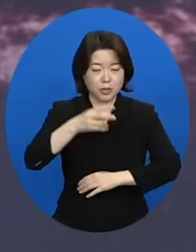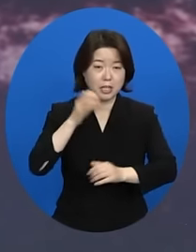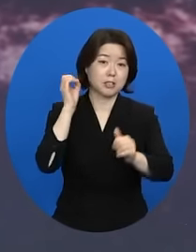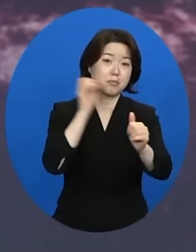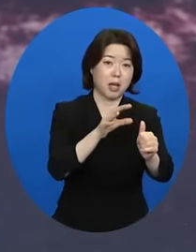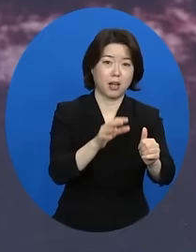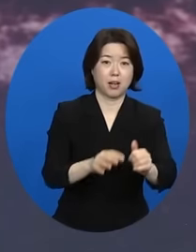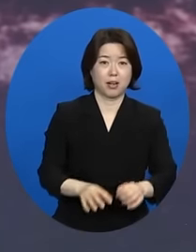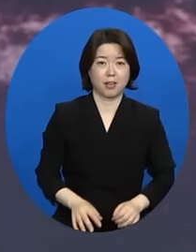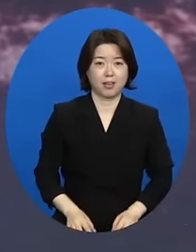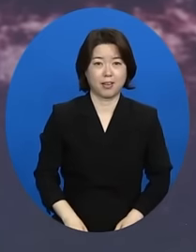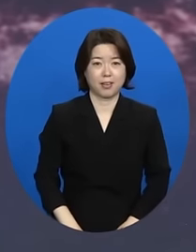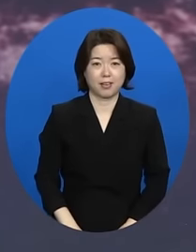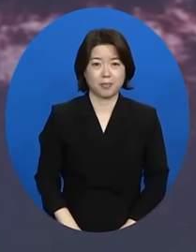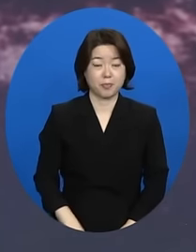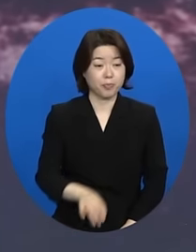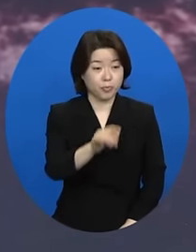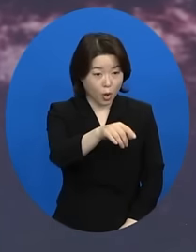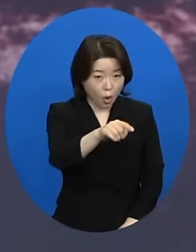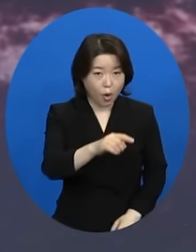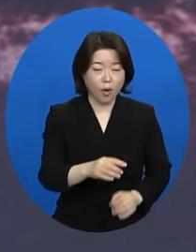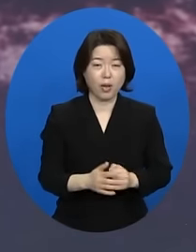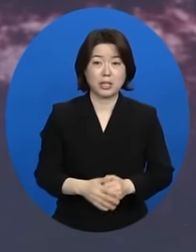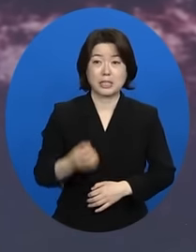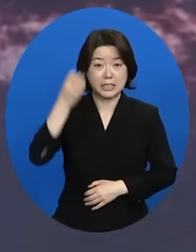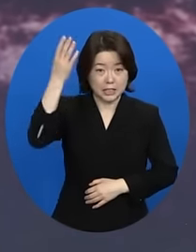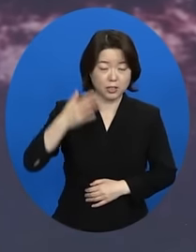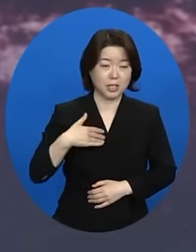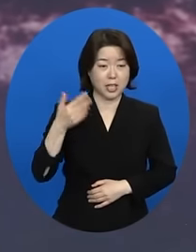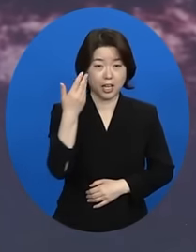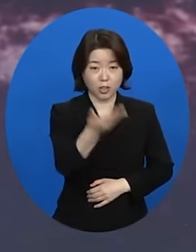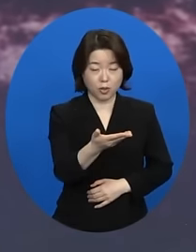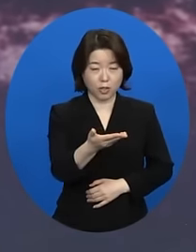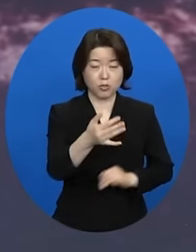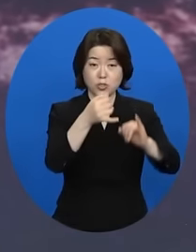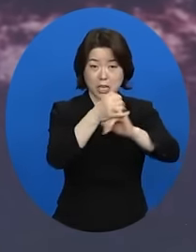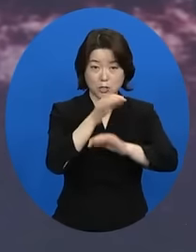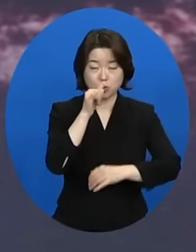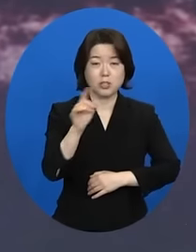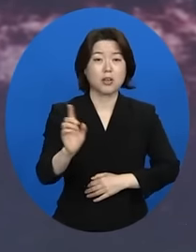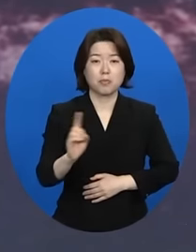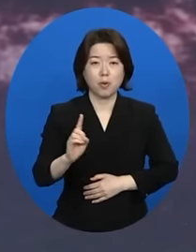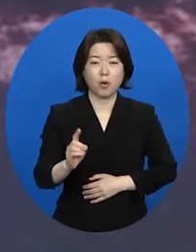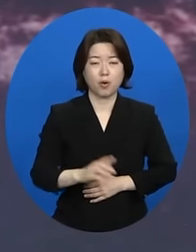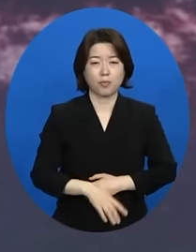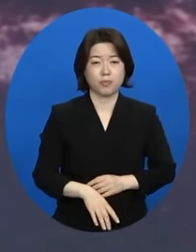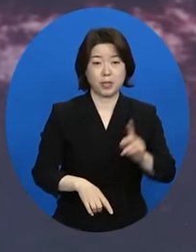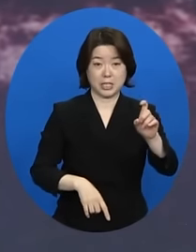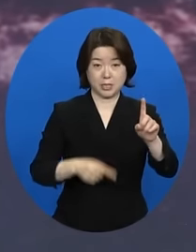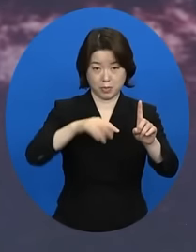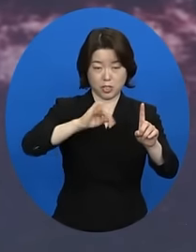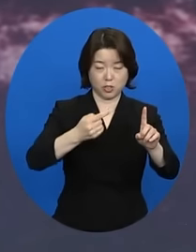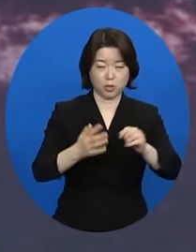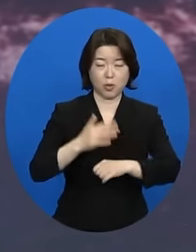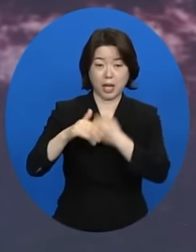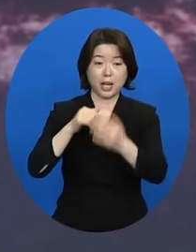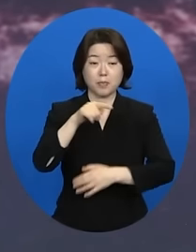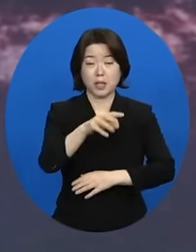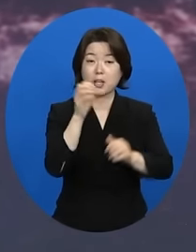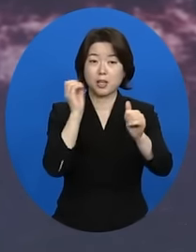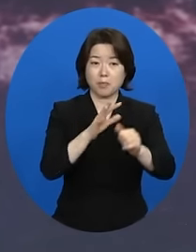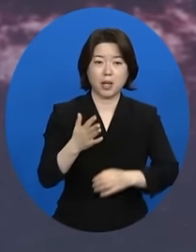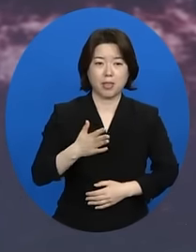들려주죠. 너 잊었니? 내가 너에게 준 약속 있지. 그게 뭐냐면 11절이에요 하나님이 그에게 이르시되